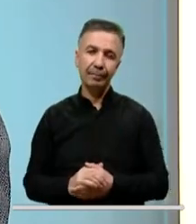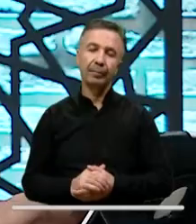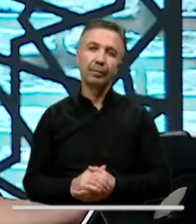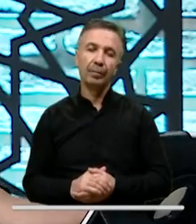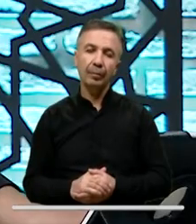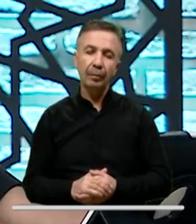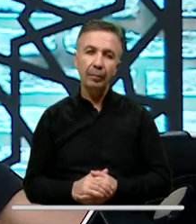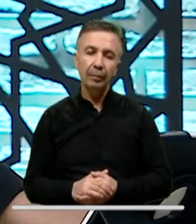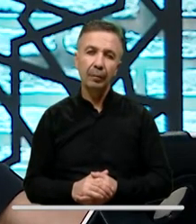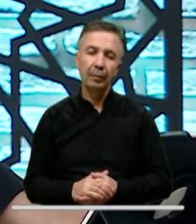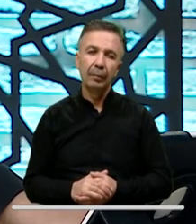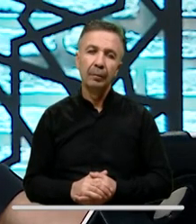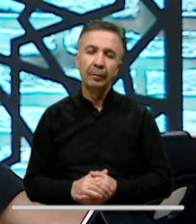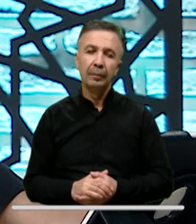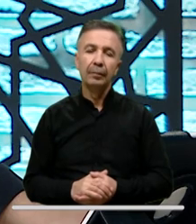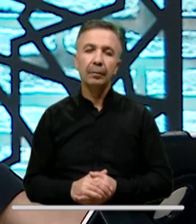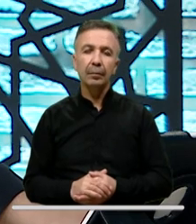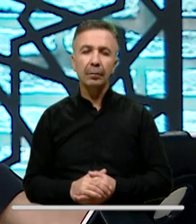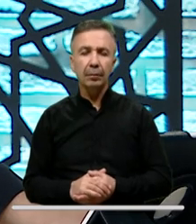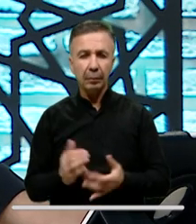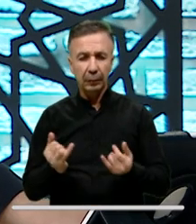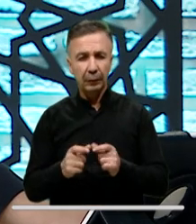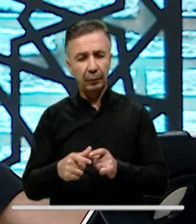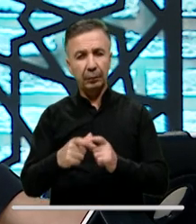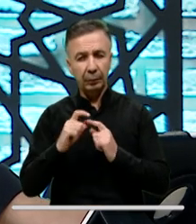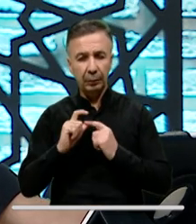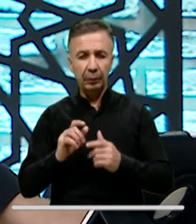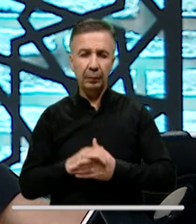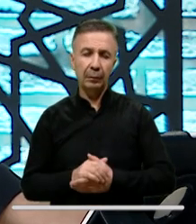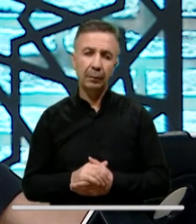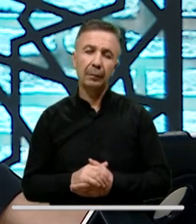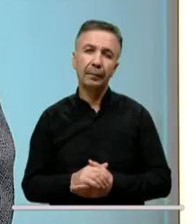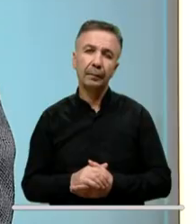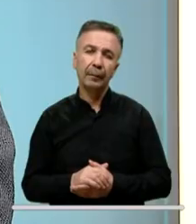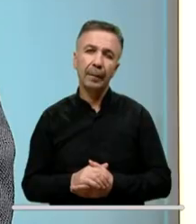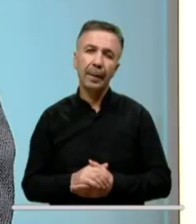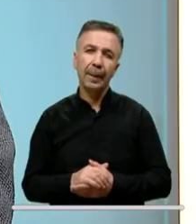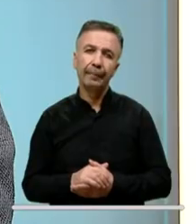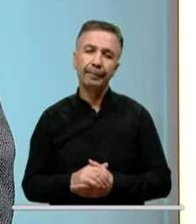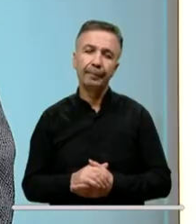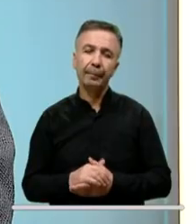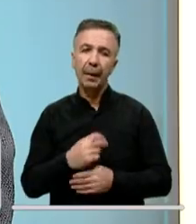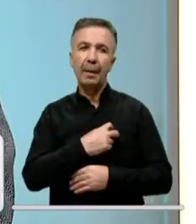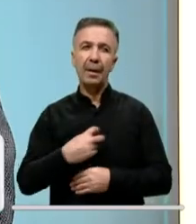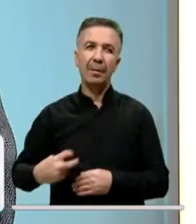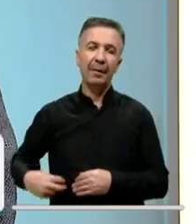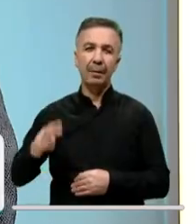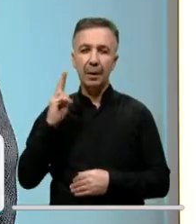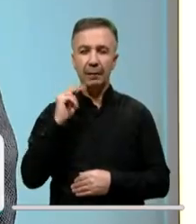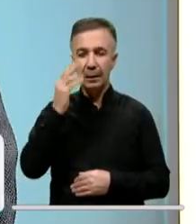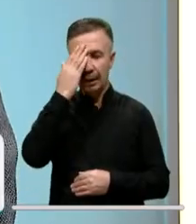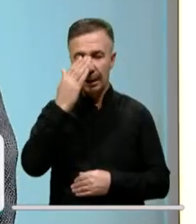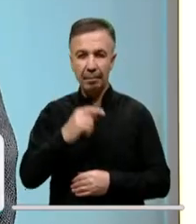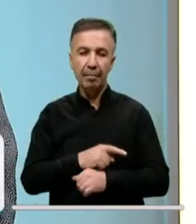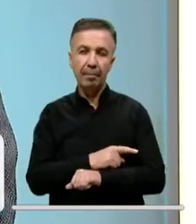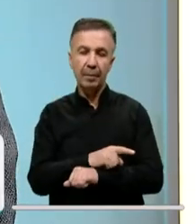Teşekkür ederim. Kardeşimizin sorusuna buradan geçiş yaparsak, Efendimiz Aleyhisselatü Vesselam